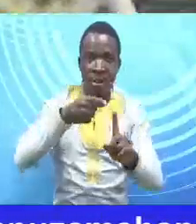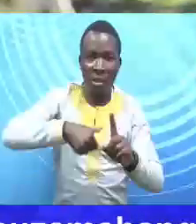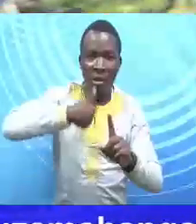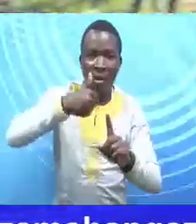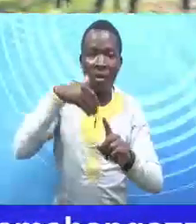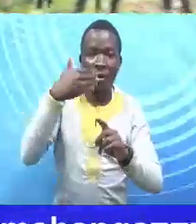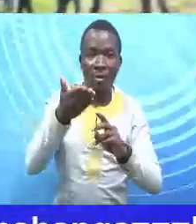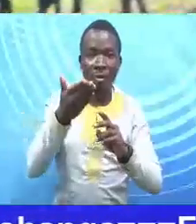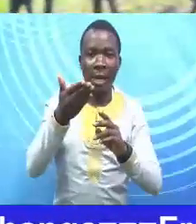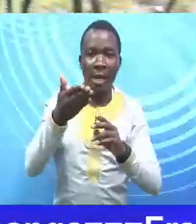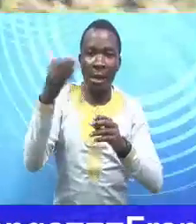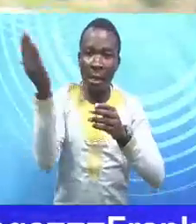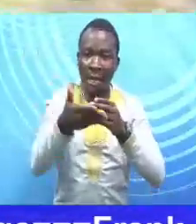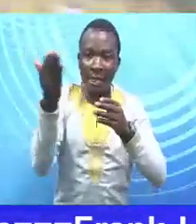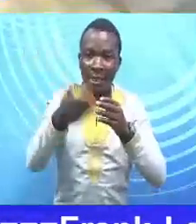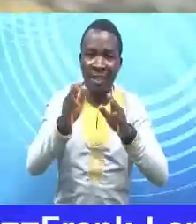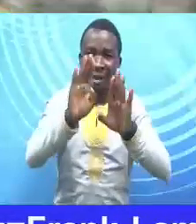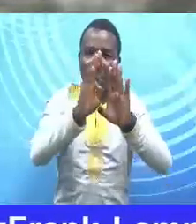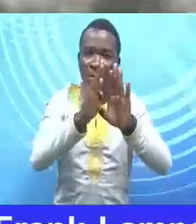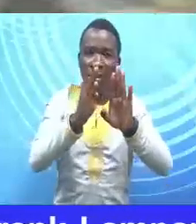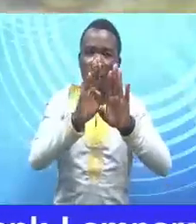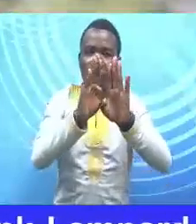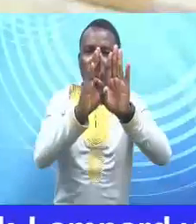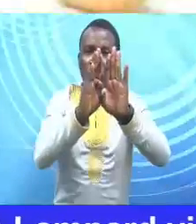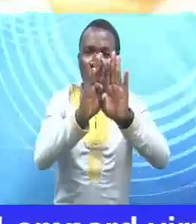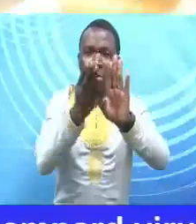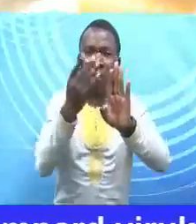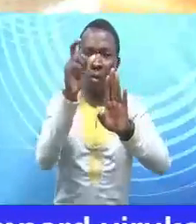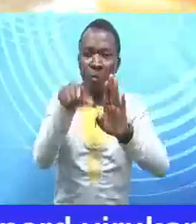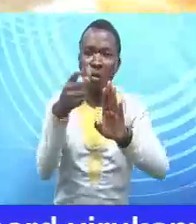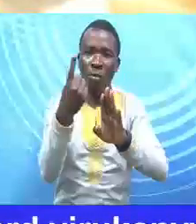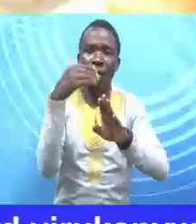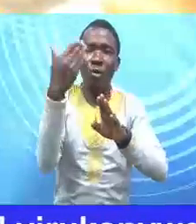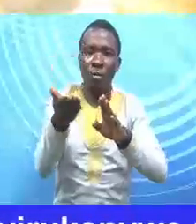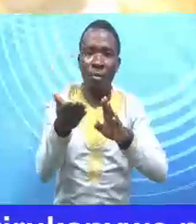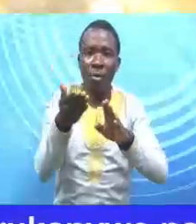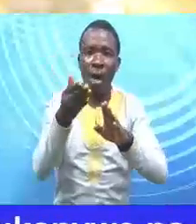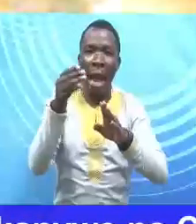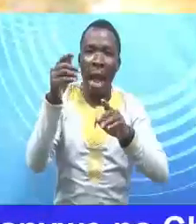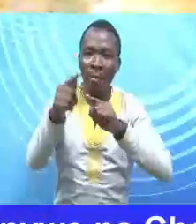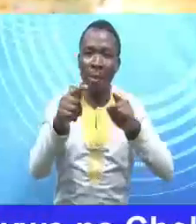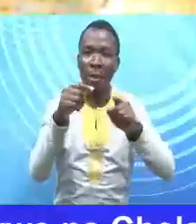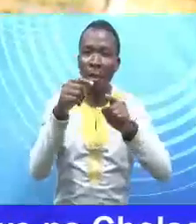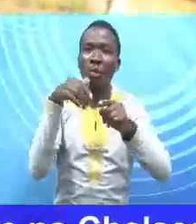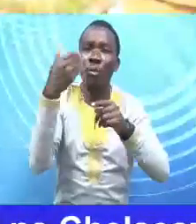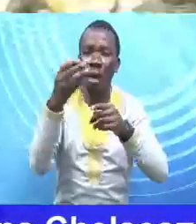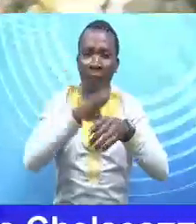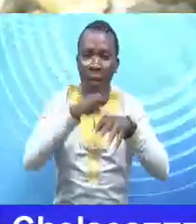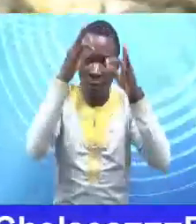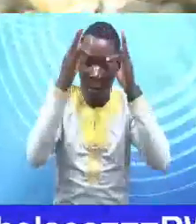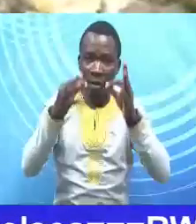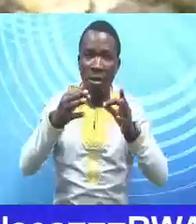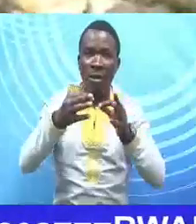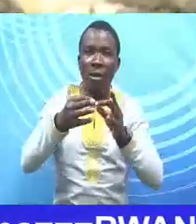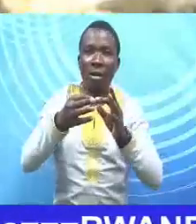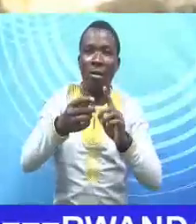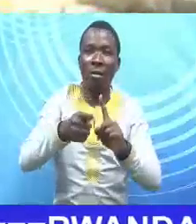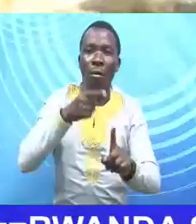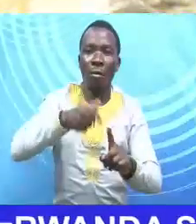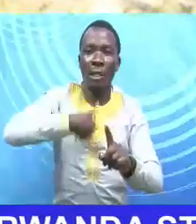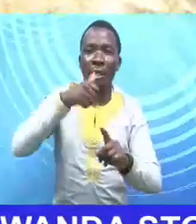rw'umwe mu baturage maze aramurega. Ibyo ahereye wafata umwanzuro wo kwiyahura, abyita kuruhura umuryango ngo we ndetse atinya kujya kubura. Ari murama